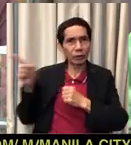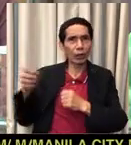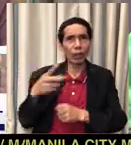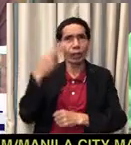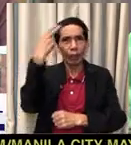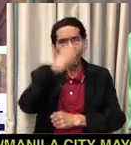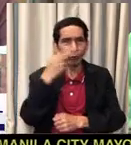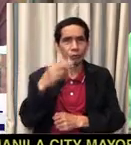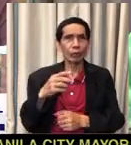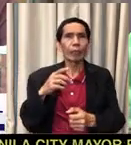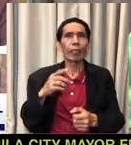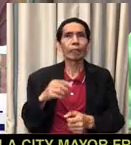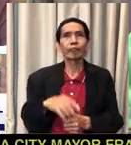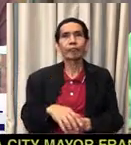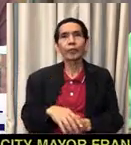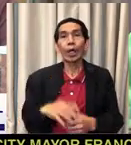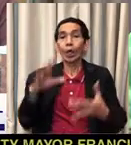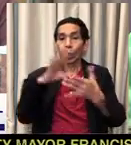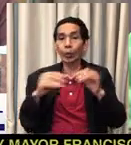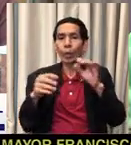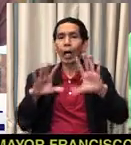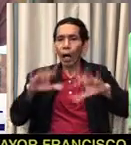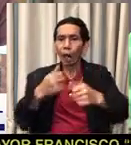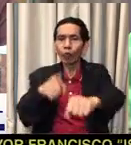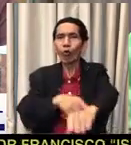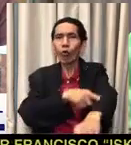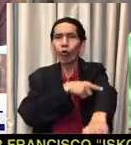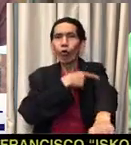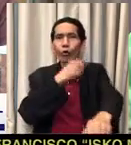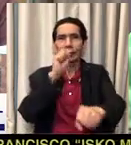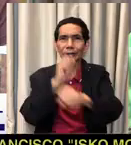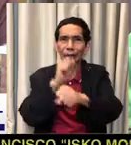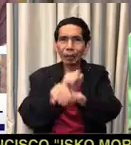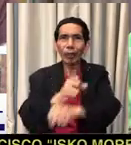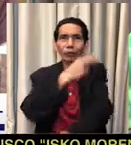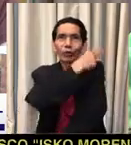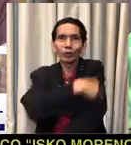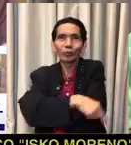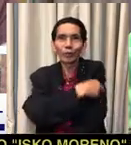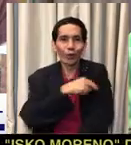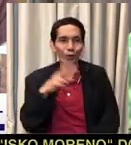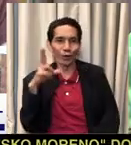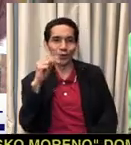ninyo, ha? Hindi nyo lang alam. Ate, kwento mo, gano'n ka nakatagal.